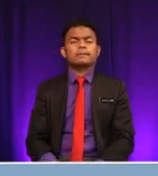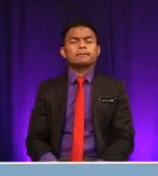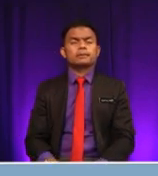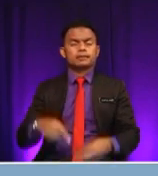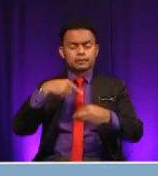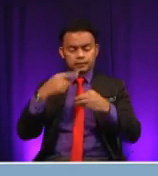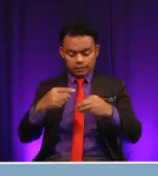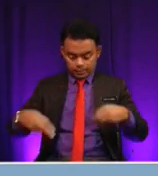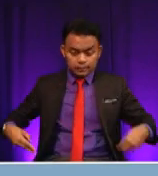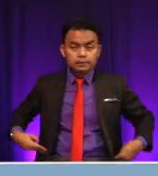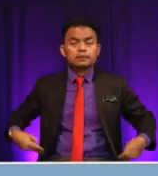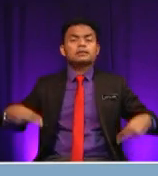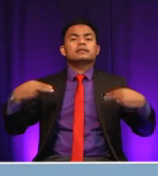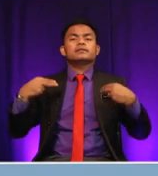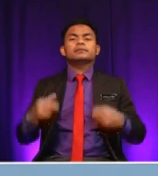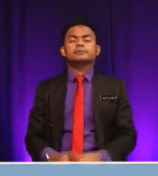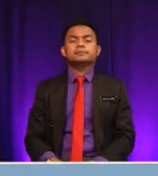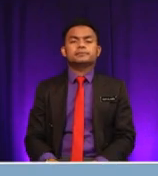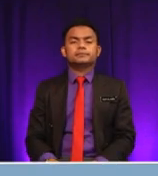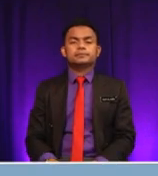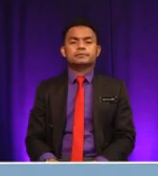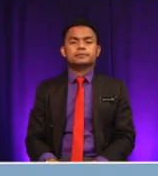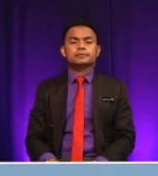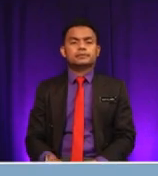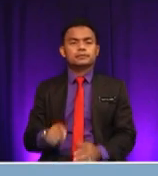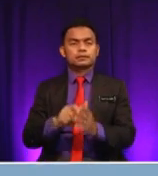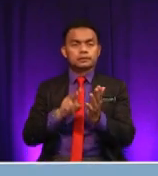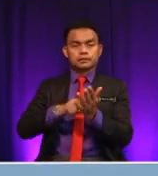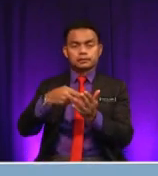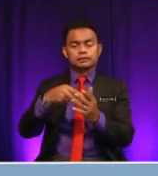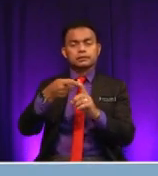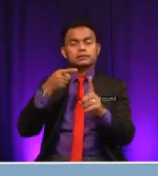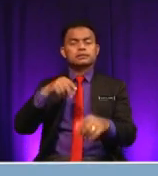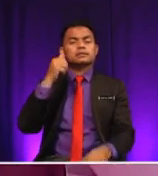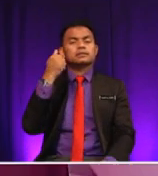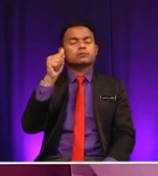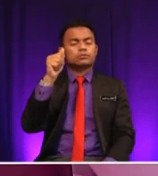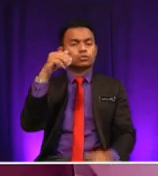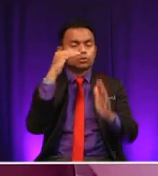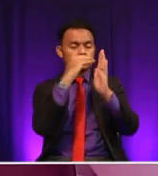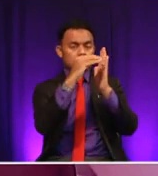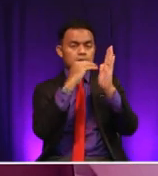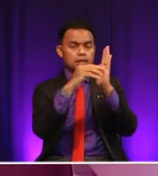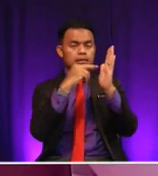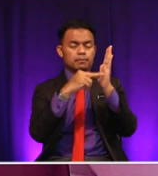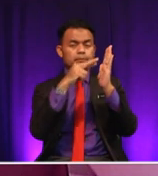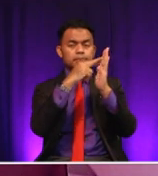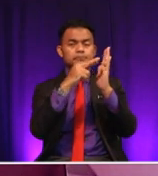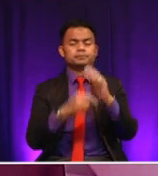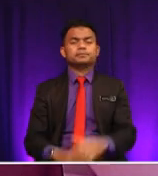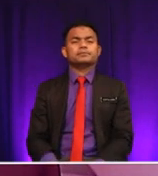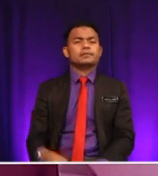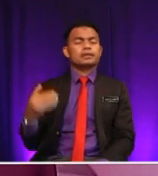yang mana gurindam beberapa petua hidup ini terdiri daripada 10 rangkap Oke terdiri daripada